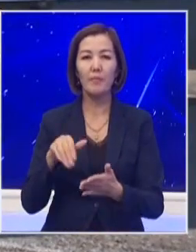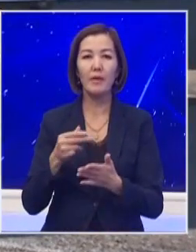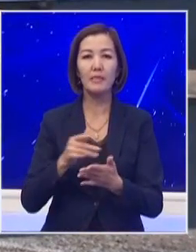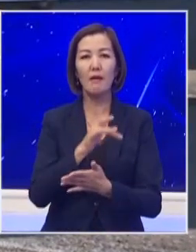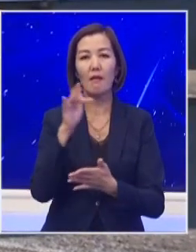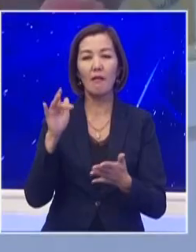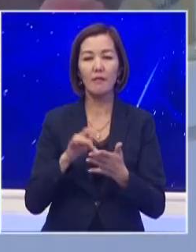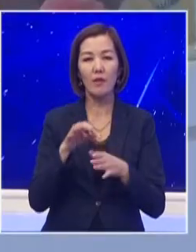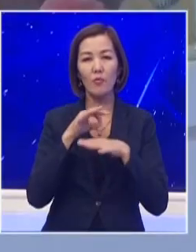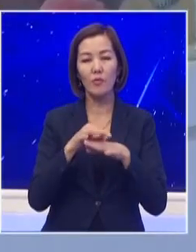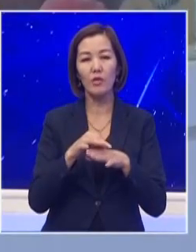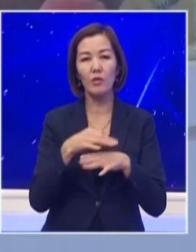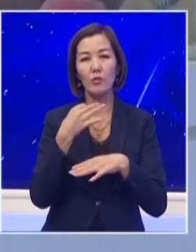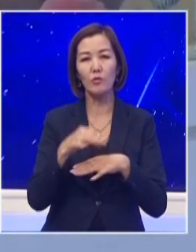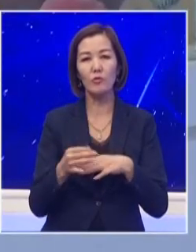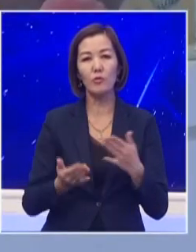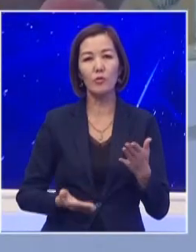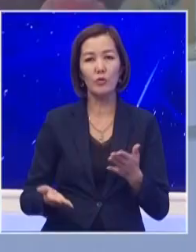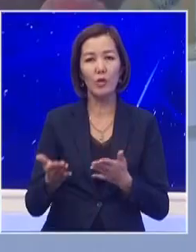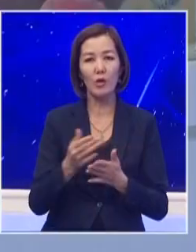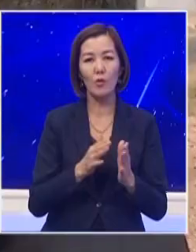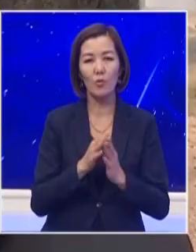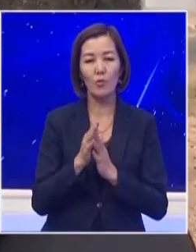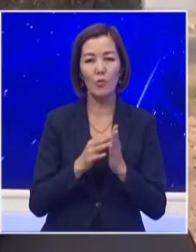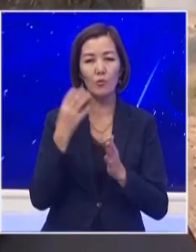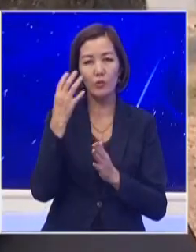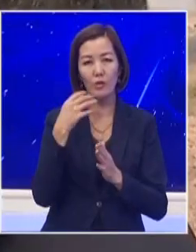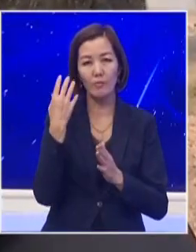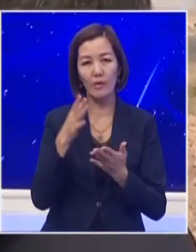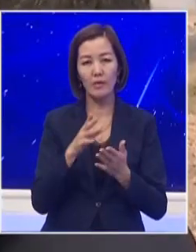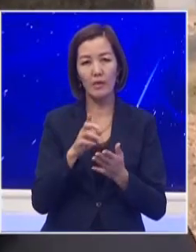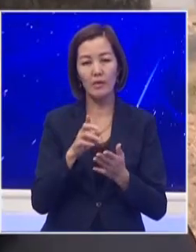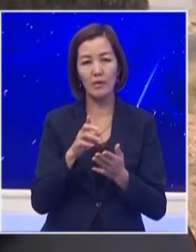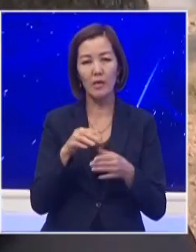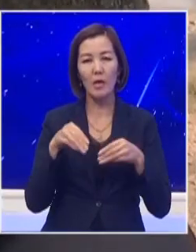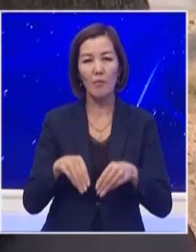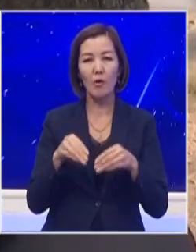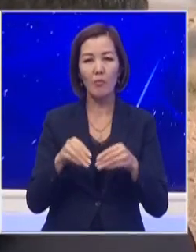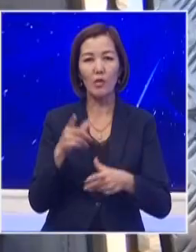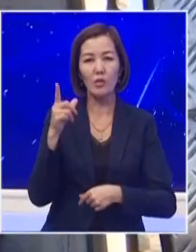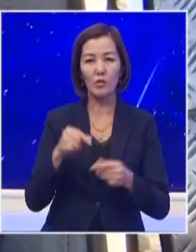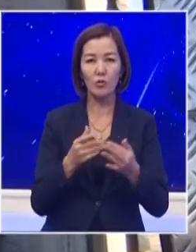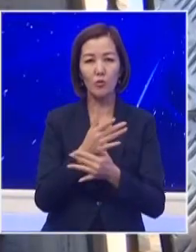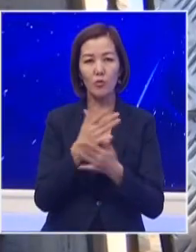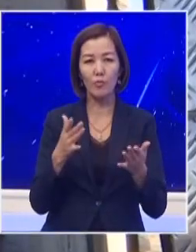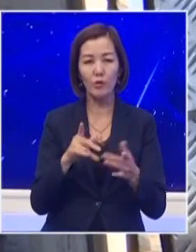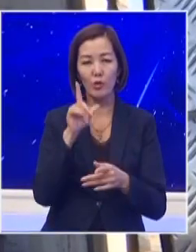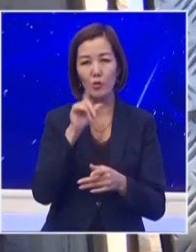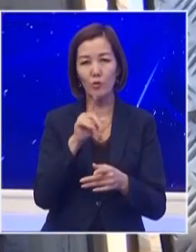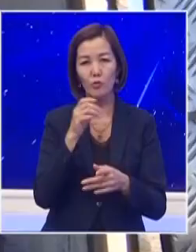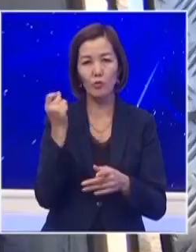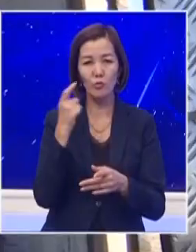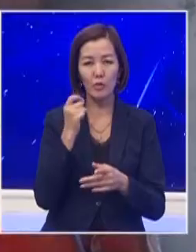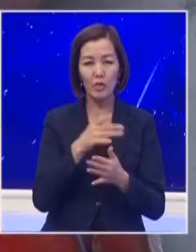күзгі жәрмеңкеге еңбекші қазақтың жел жемісі мен көкөнісі, элементалдардың бау-бақша және сүт өнімдері сондай ақ құс еті мен